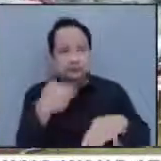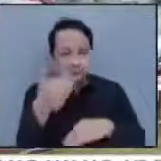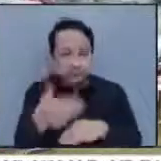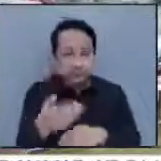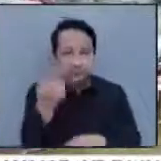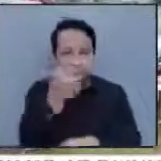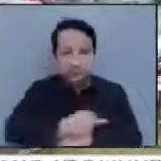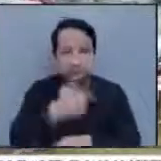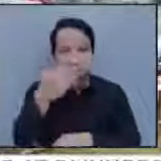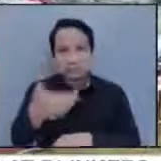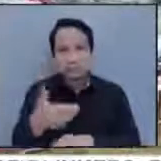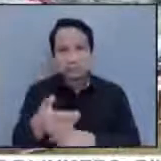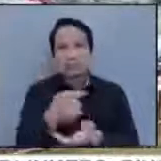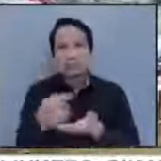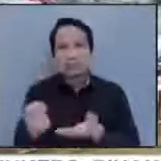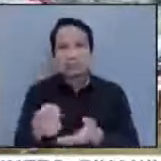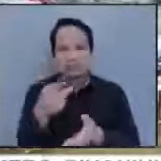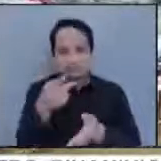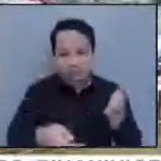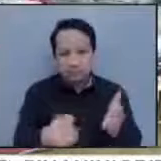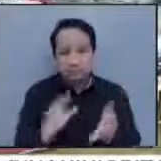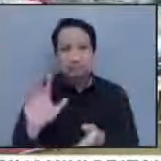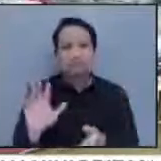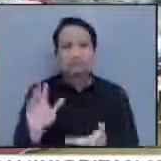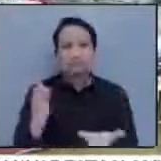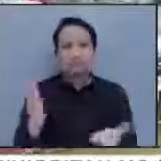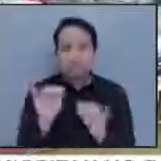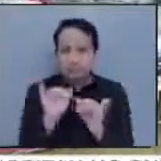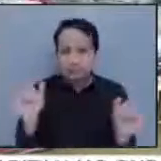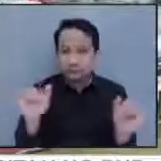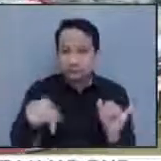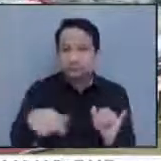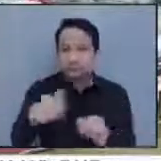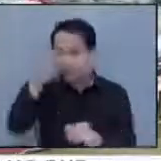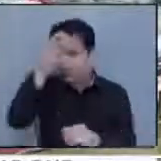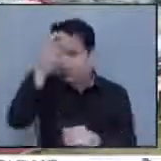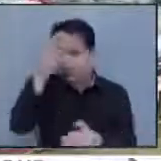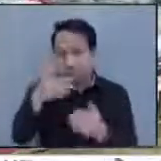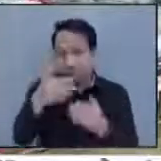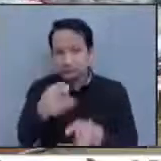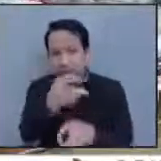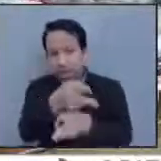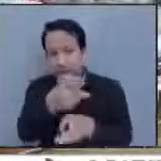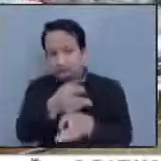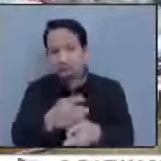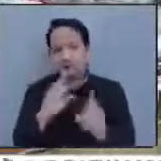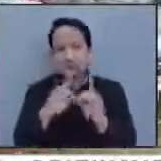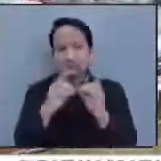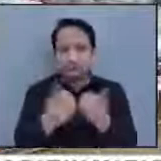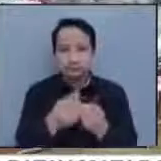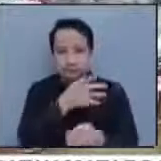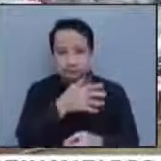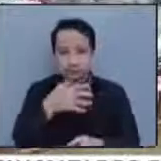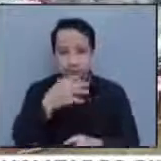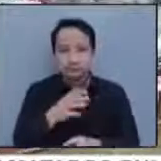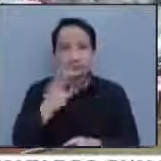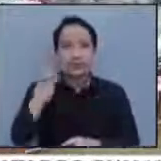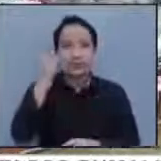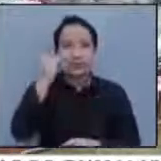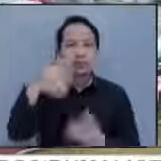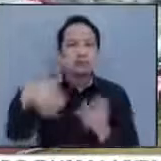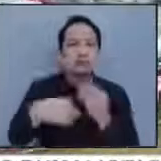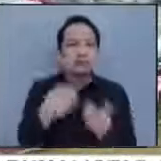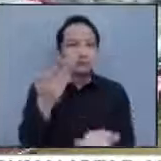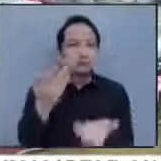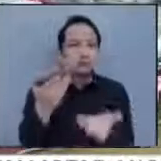susunod na linggo, tumaas pa rin yung presyo. At syempre pati na rin itong manok, patuloy na binabantayan niya ng Department of Agriculture dahil nga posible rin